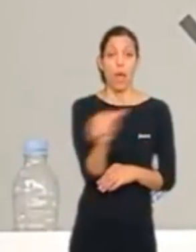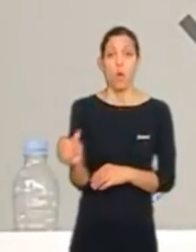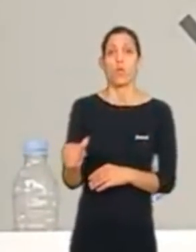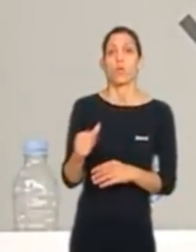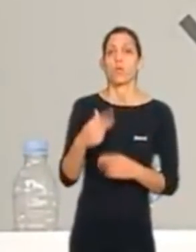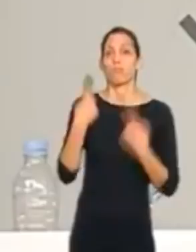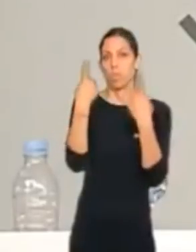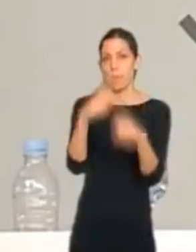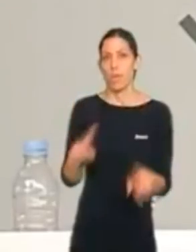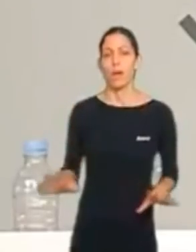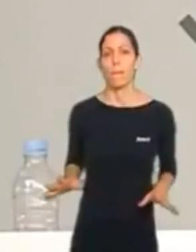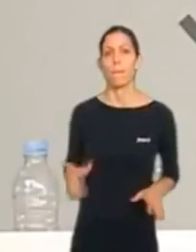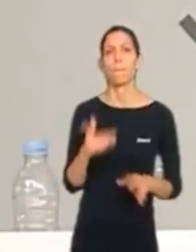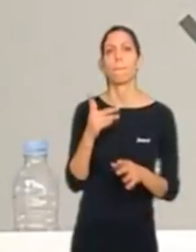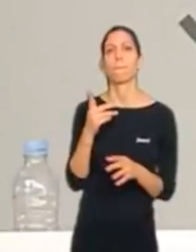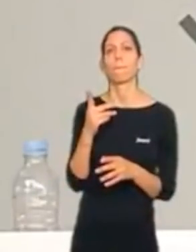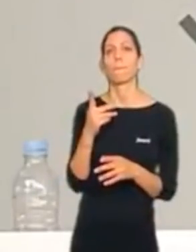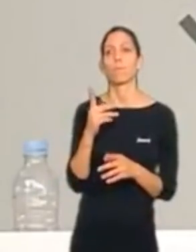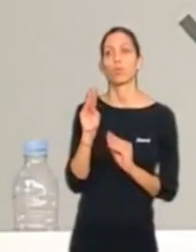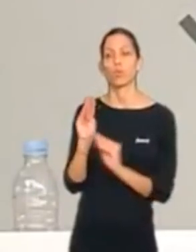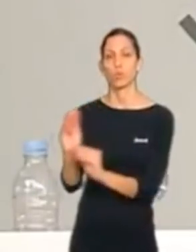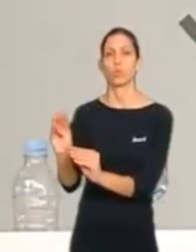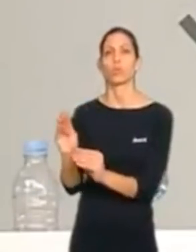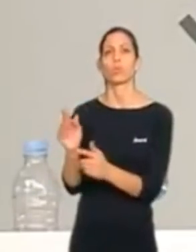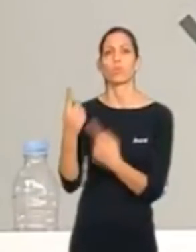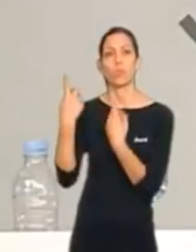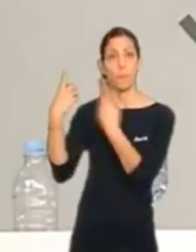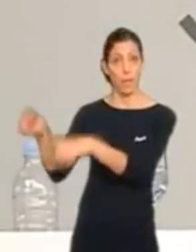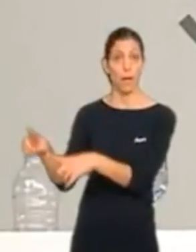allà s'apanyarà, no? Amb el seu confessor.